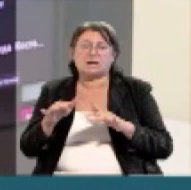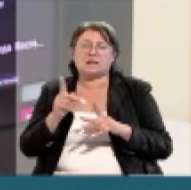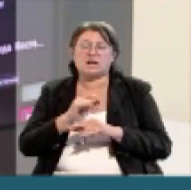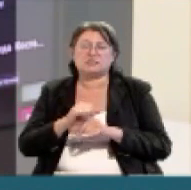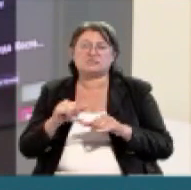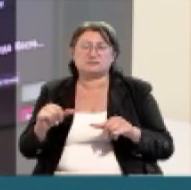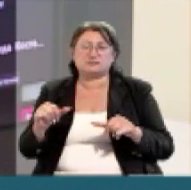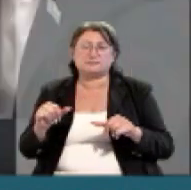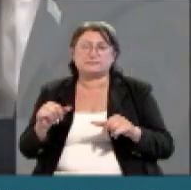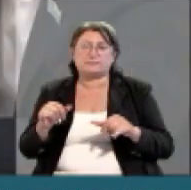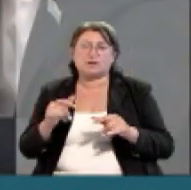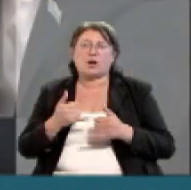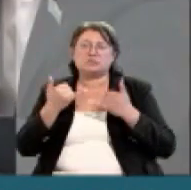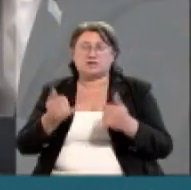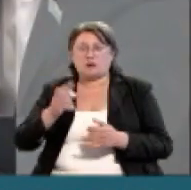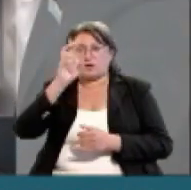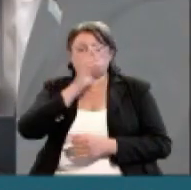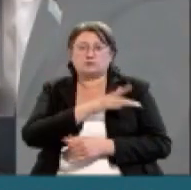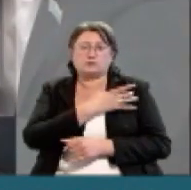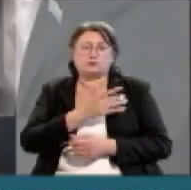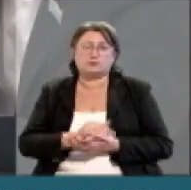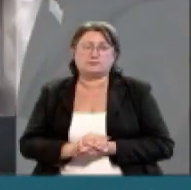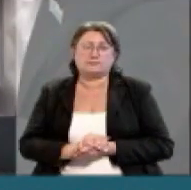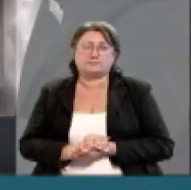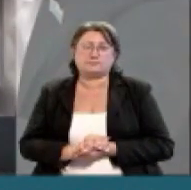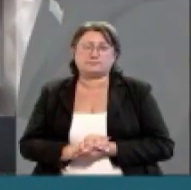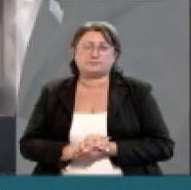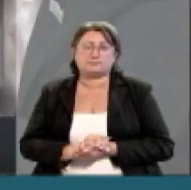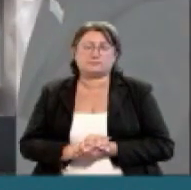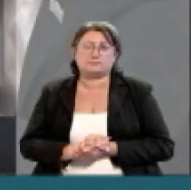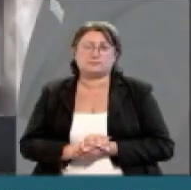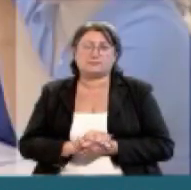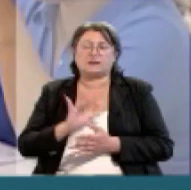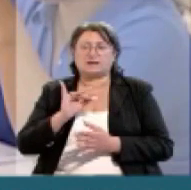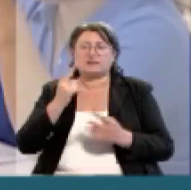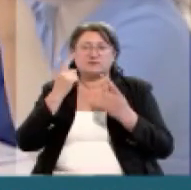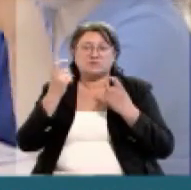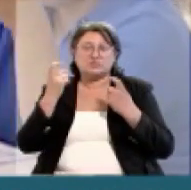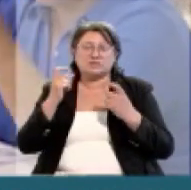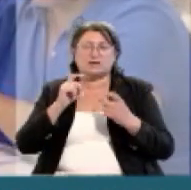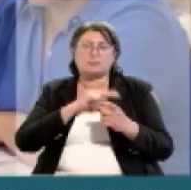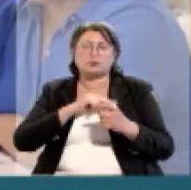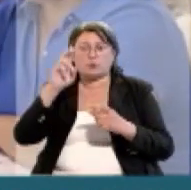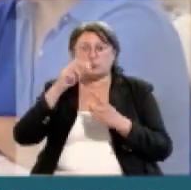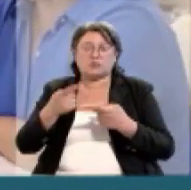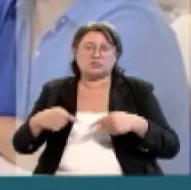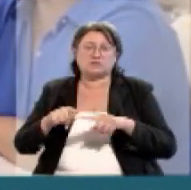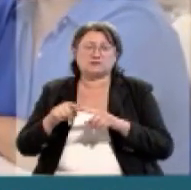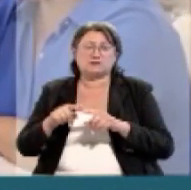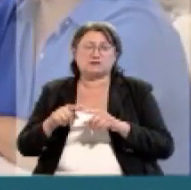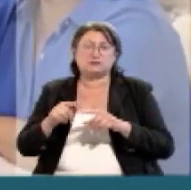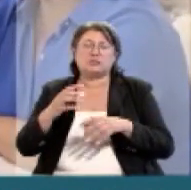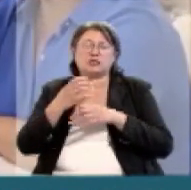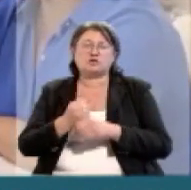бойынша мемлекеттік қызмет көрсету саласын дамыту, және мемлекеттік ақпарат жұмысын ақпараттандыру, мемлекеттік қызметшілерін азаматтармен